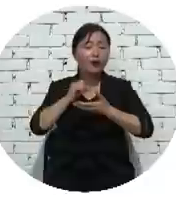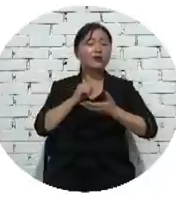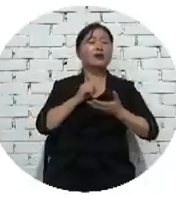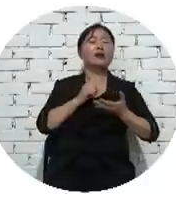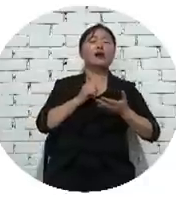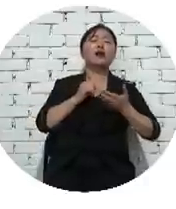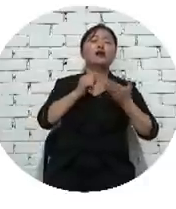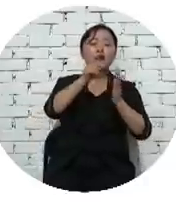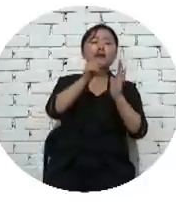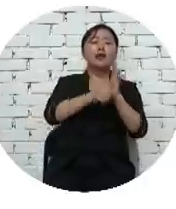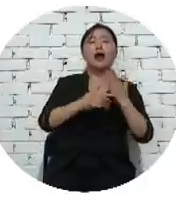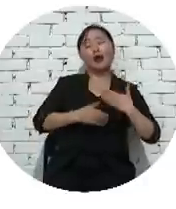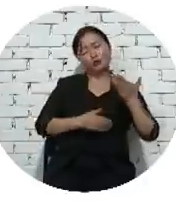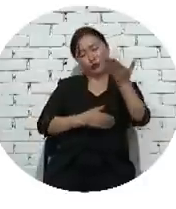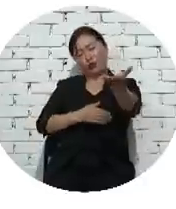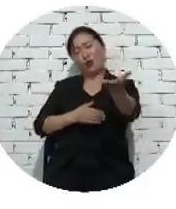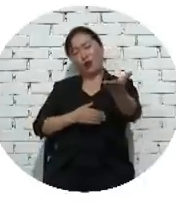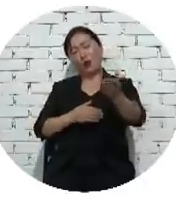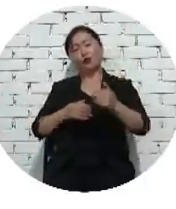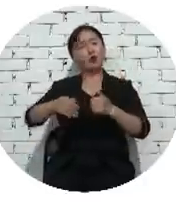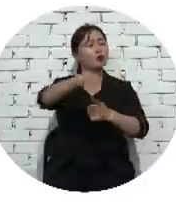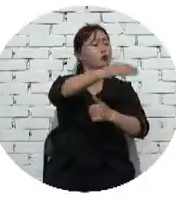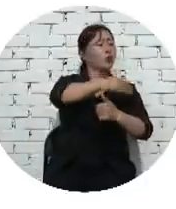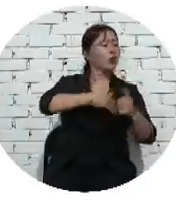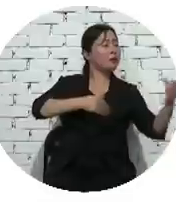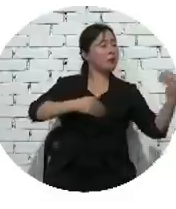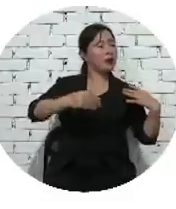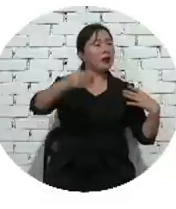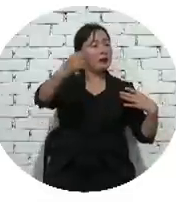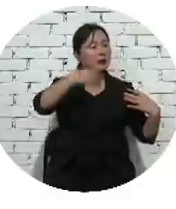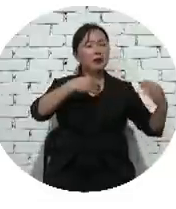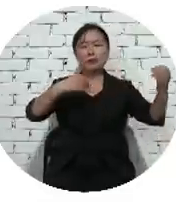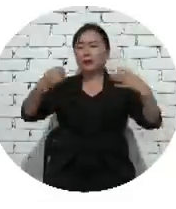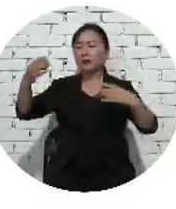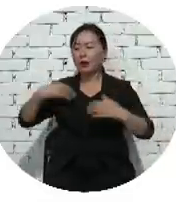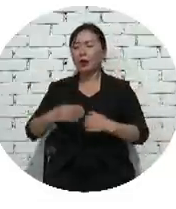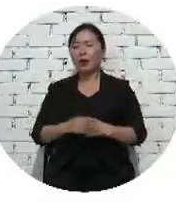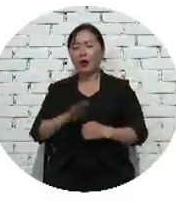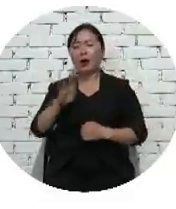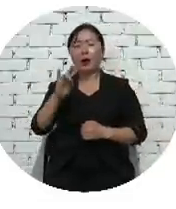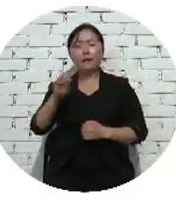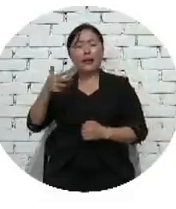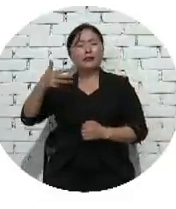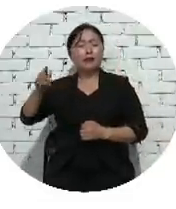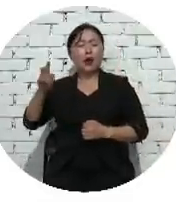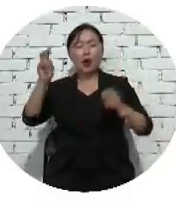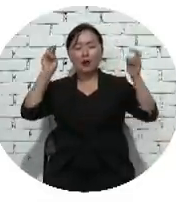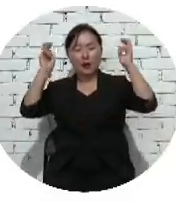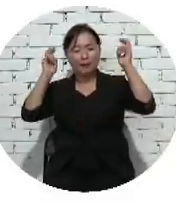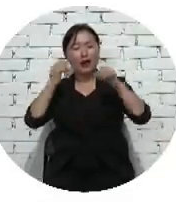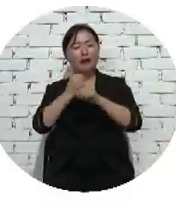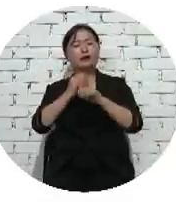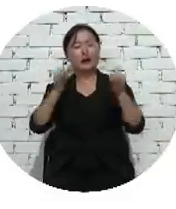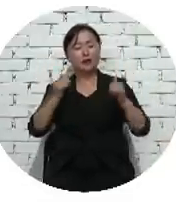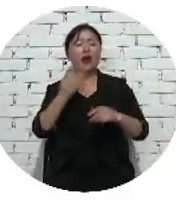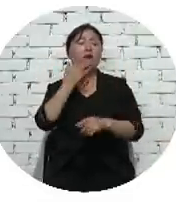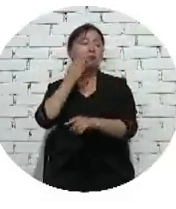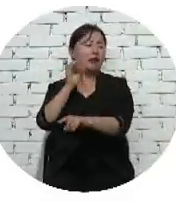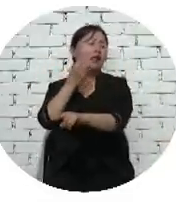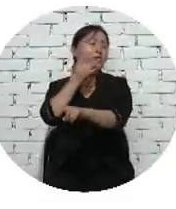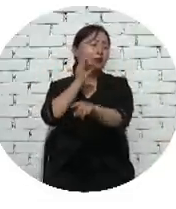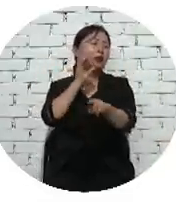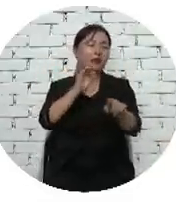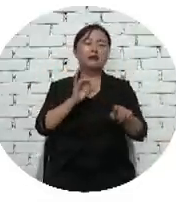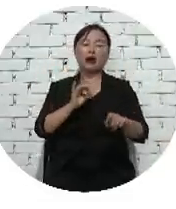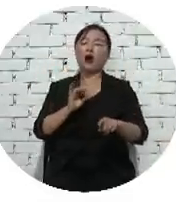실제로 제 주변에도 이런 그 벤처 기업 하는 사람들이 그 말이 맞다.